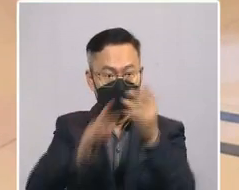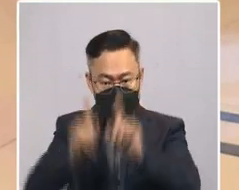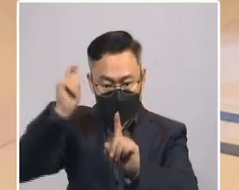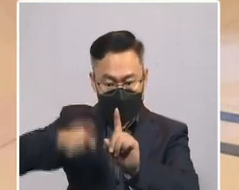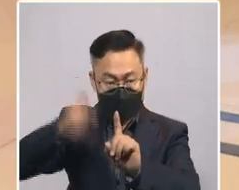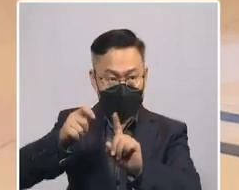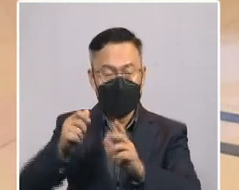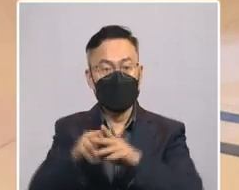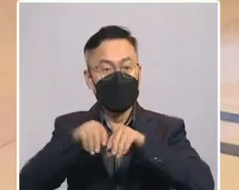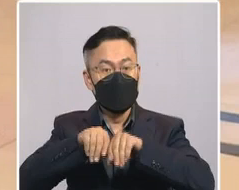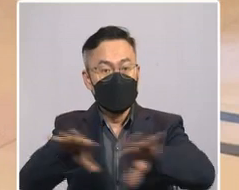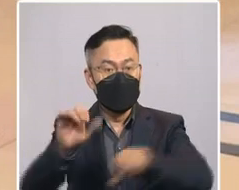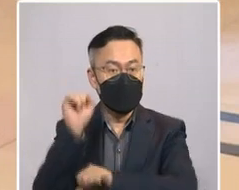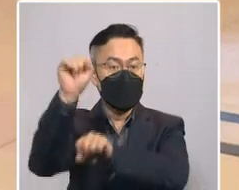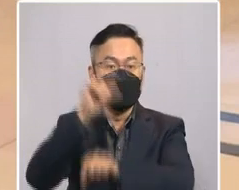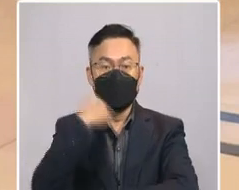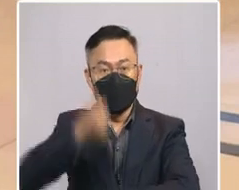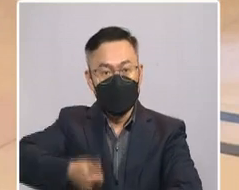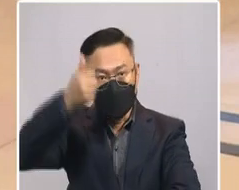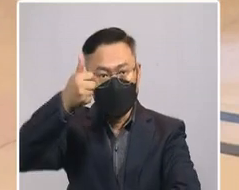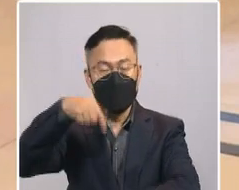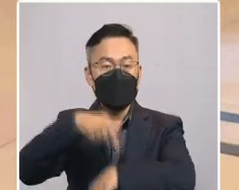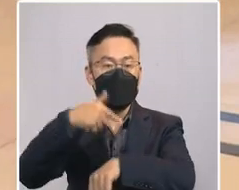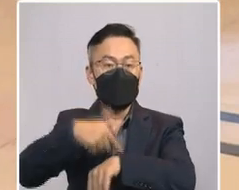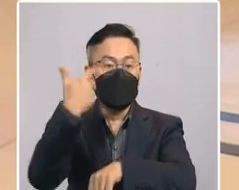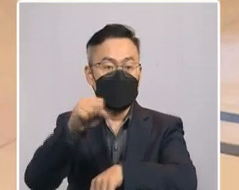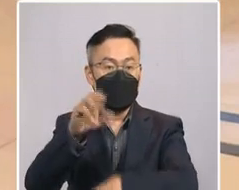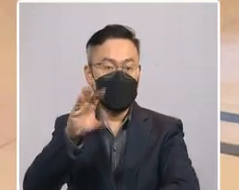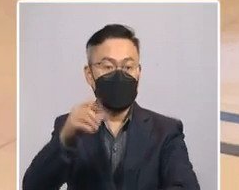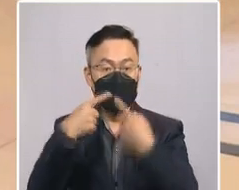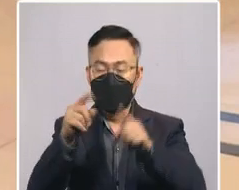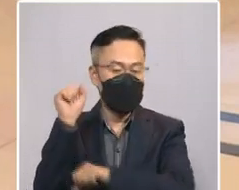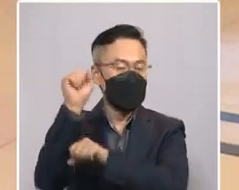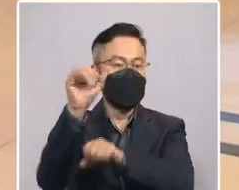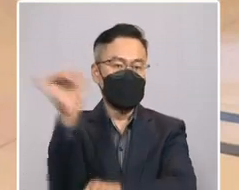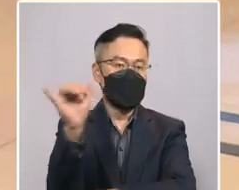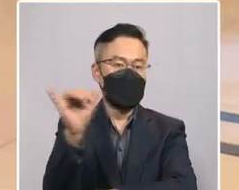การประกาศผลในเวลา 10:50 นค่ะเราไปดูบรรยากาศการประมูลกันค่ะ